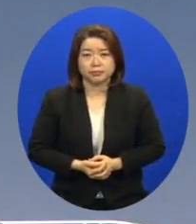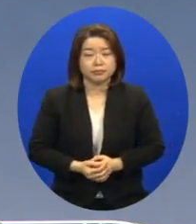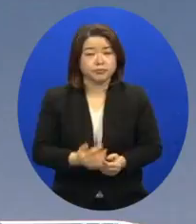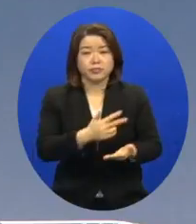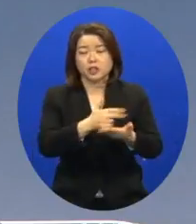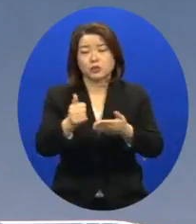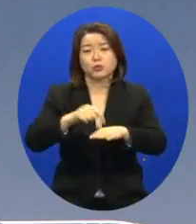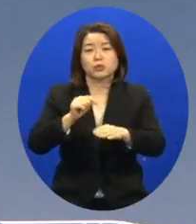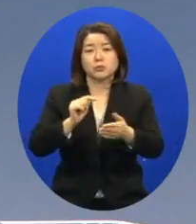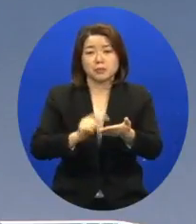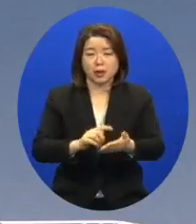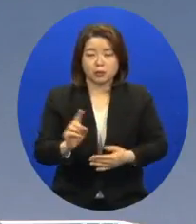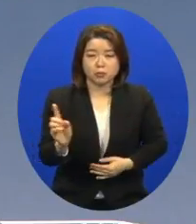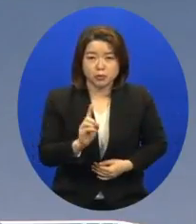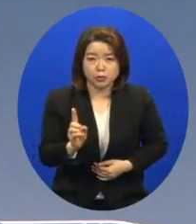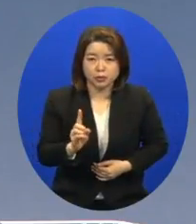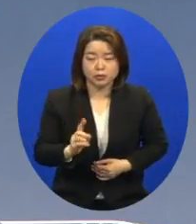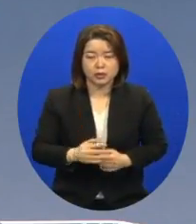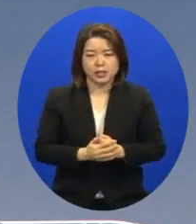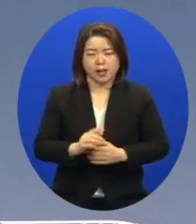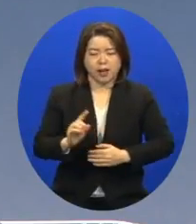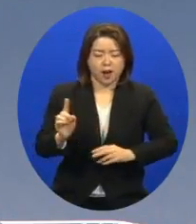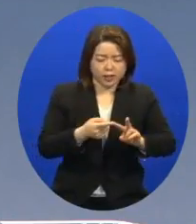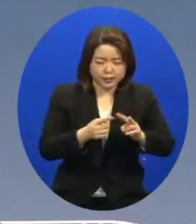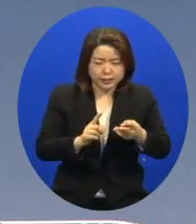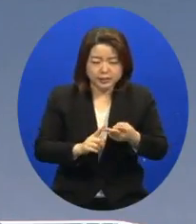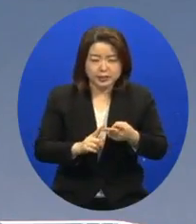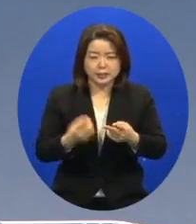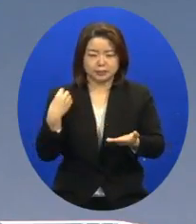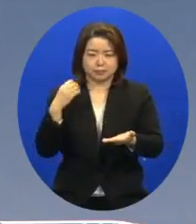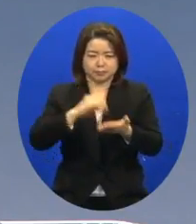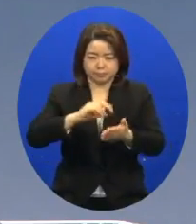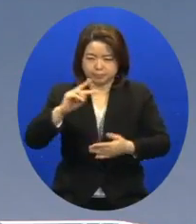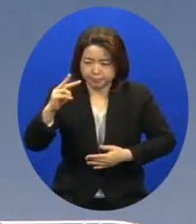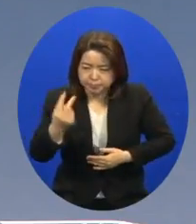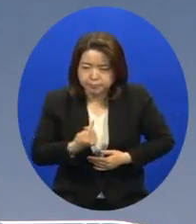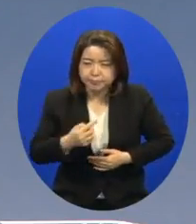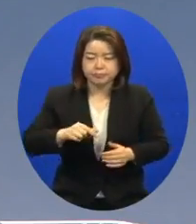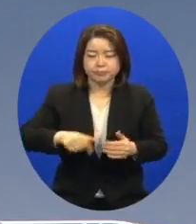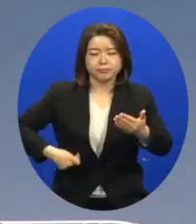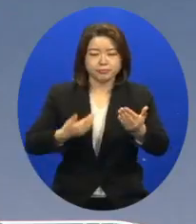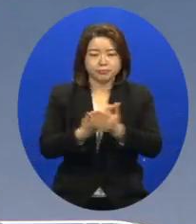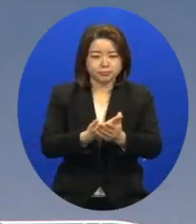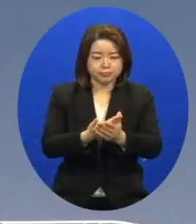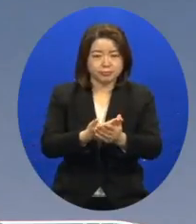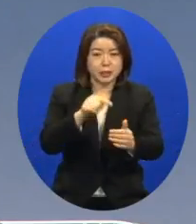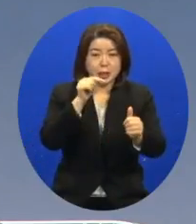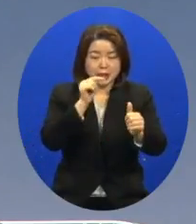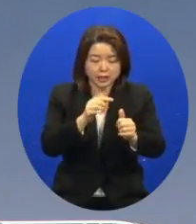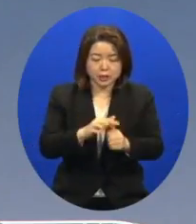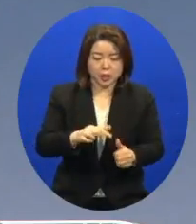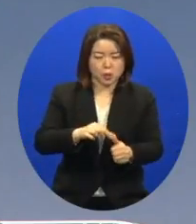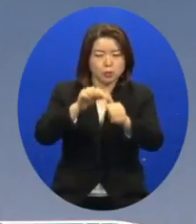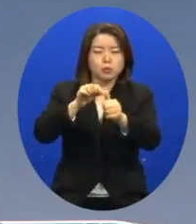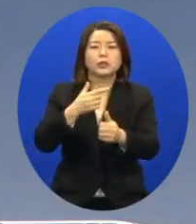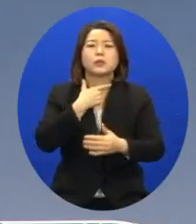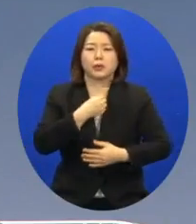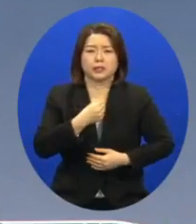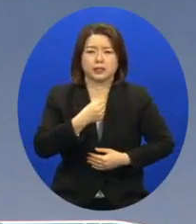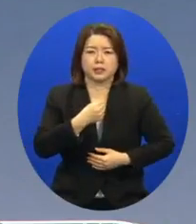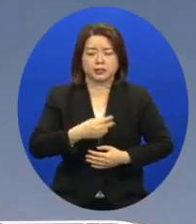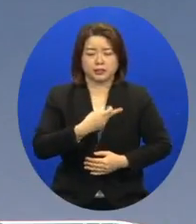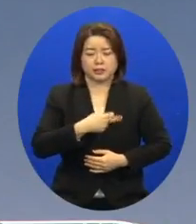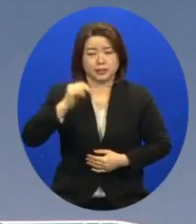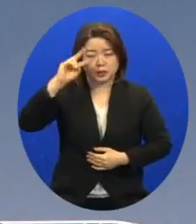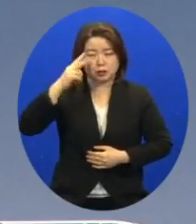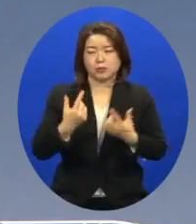주님의 마음은 어떻게 해서든지 돌이켜서 회개하여 구원 지키려고 하는 거죠 사도 바울의 심정도 그와 같은